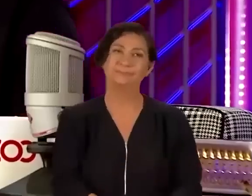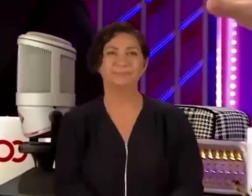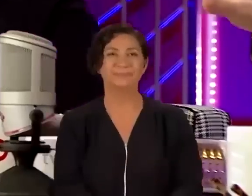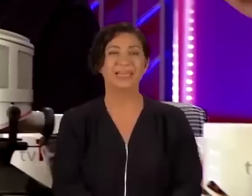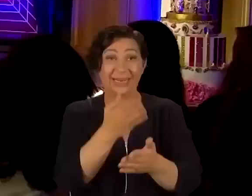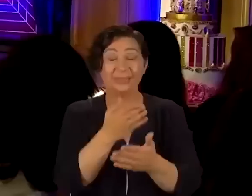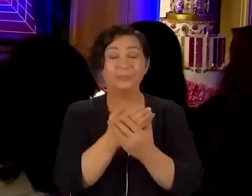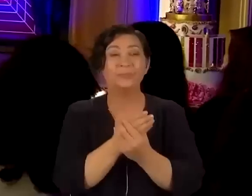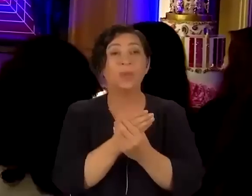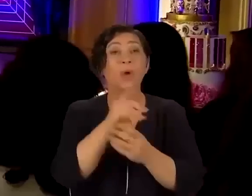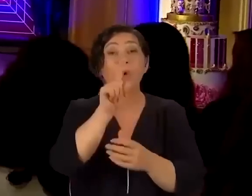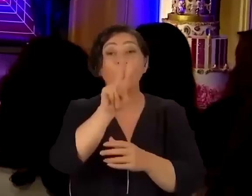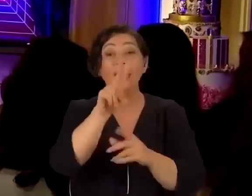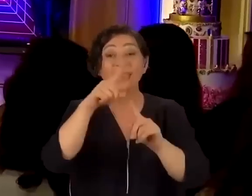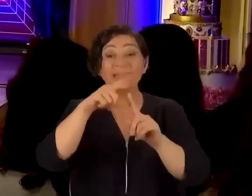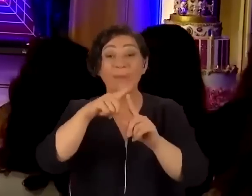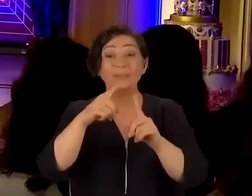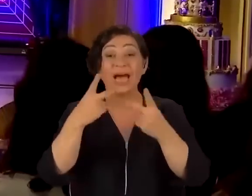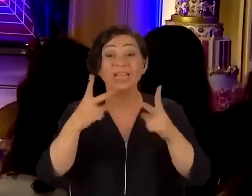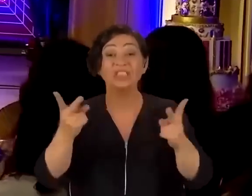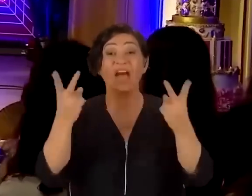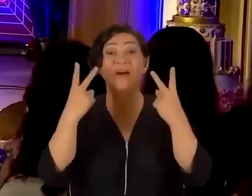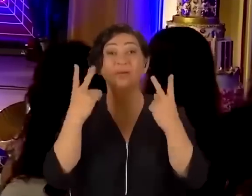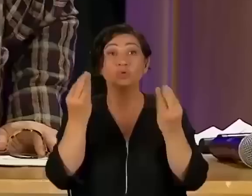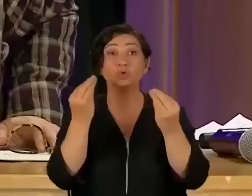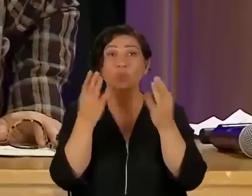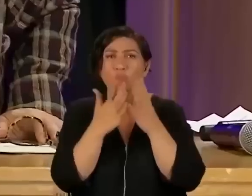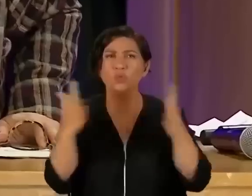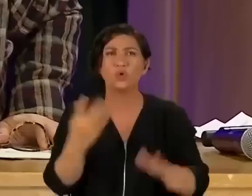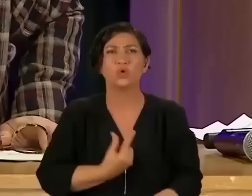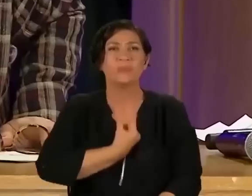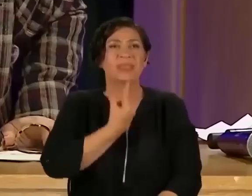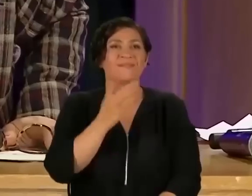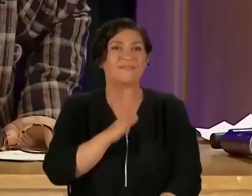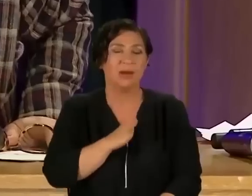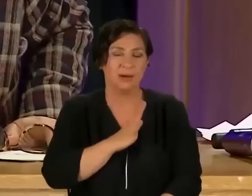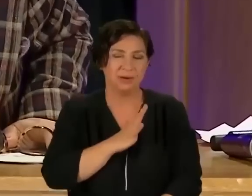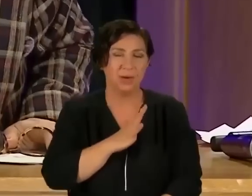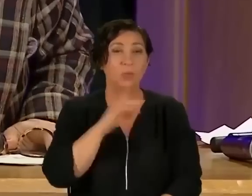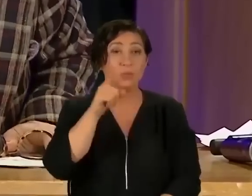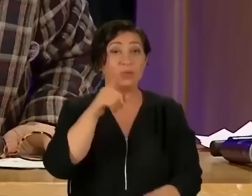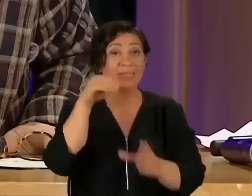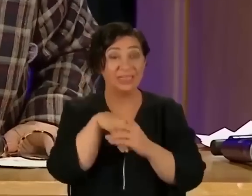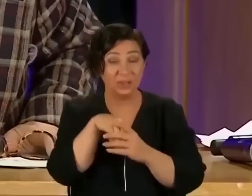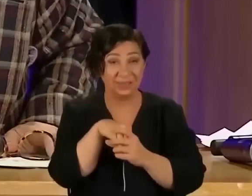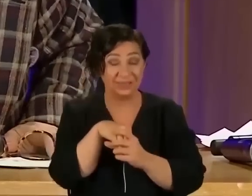Peki. Ama 12 Temmuz açık havadan acayip ümitliyim. Acayip ümitliyim ve bunun